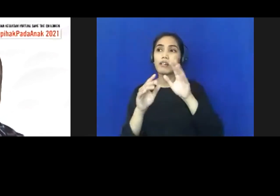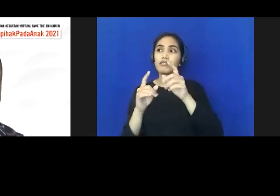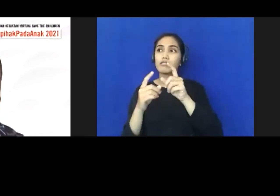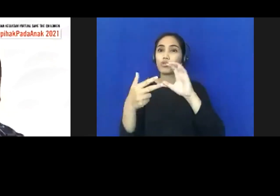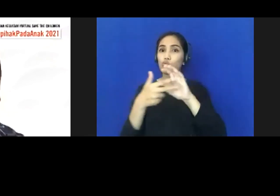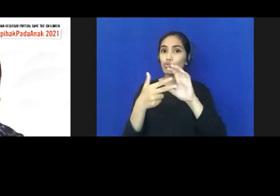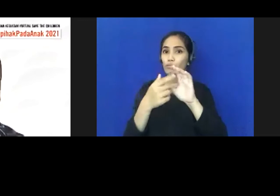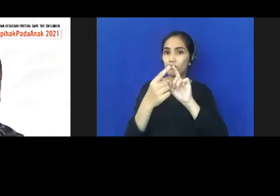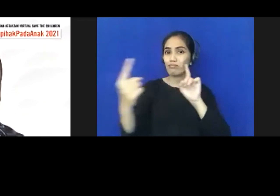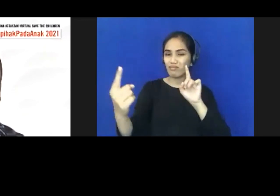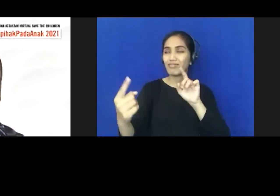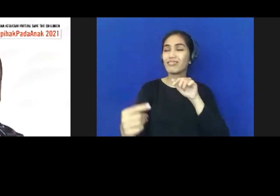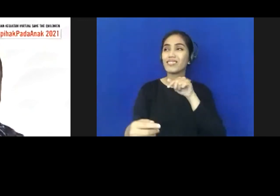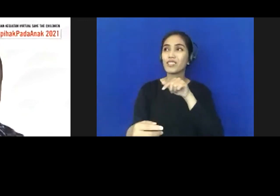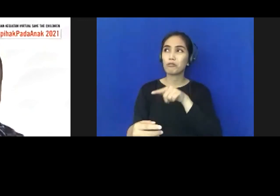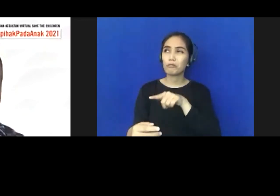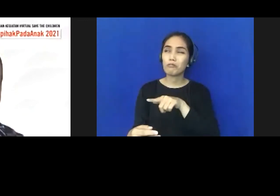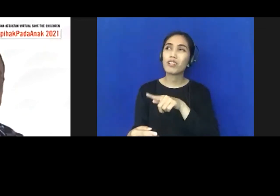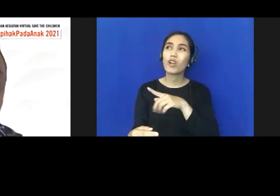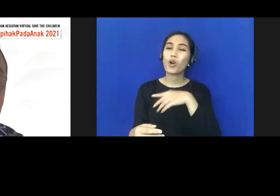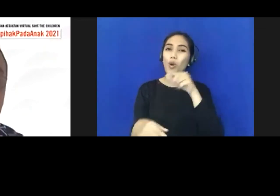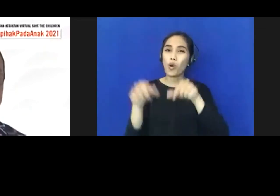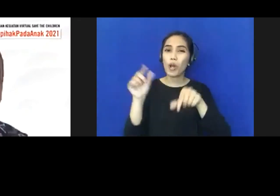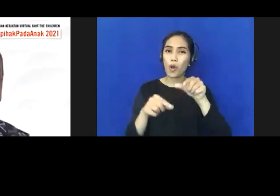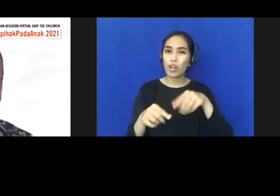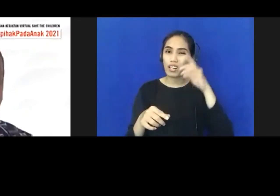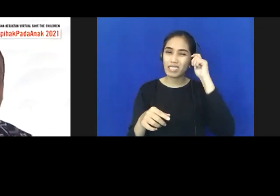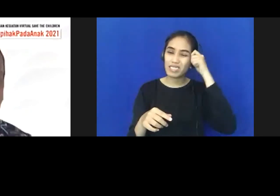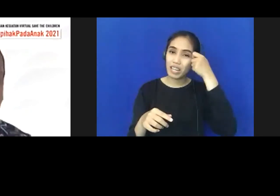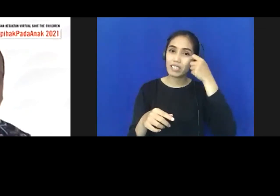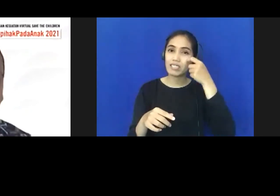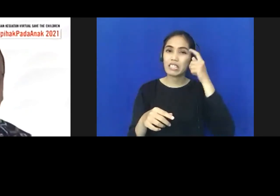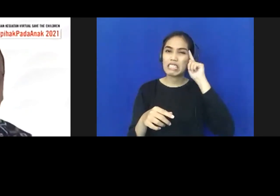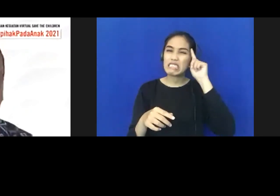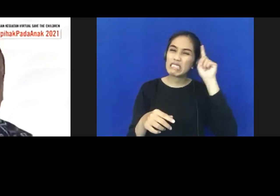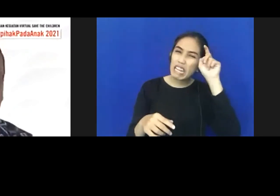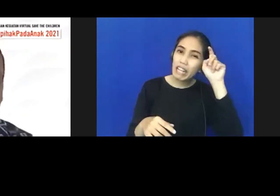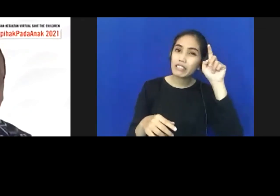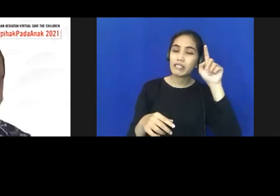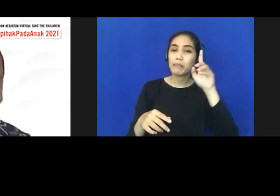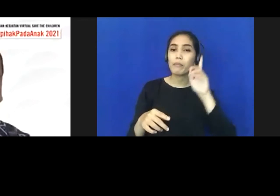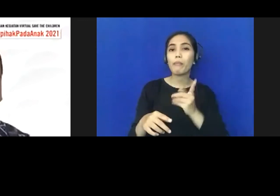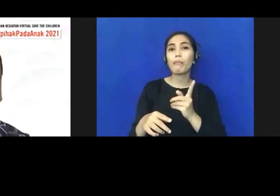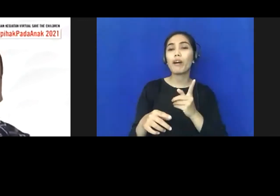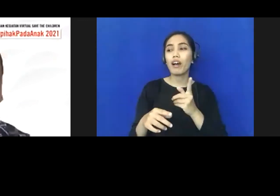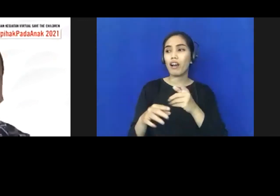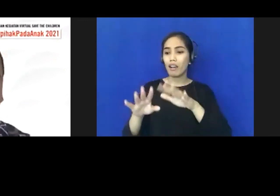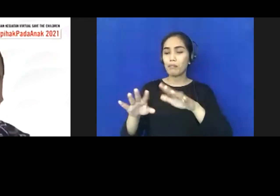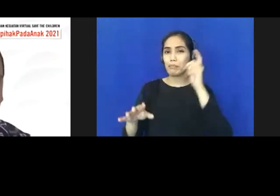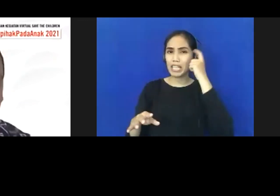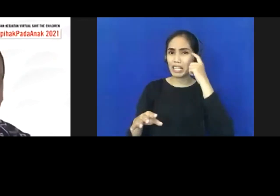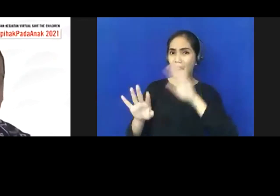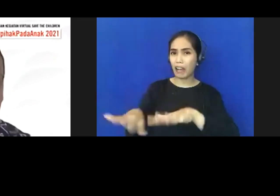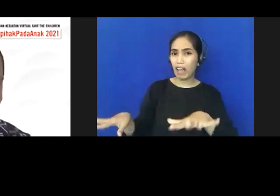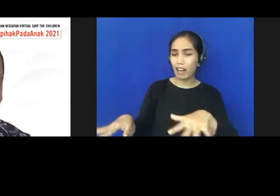atau daring itu juga membuat orang-orang stres, mungkin anaknya atau keluarganya, orang tuanya. Bahkan saya pernah dengar joke, Bu, bahwa